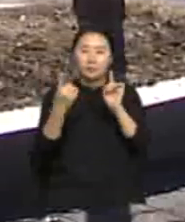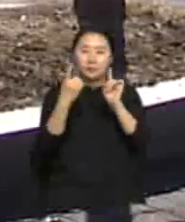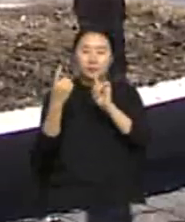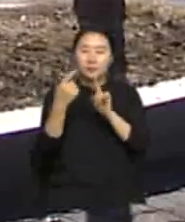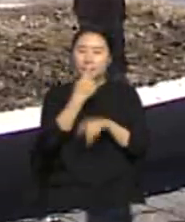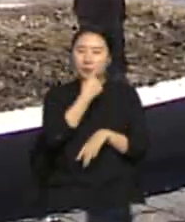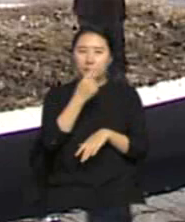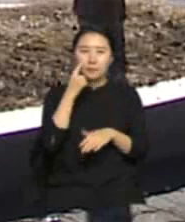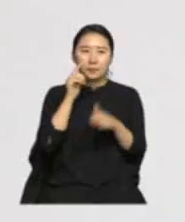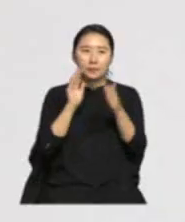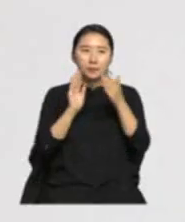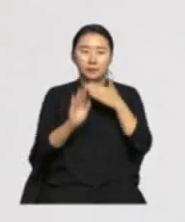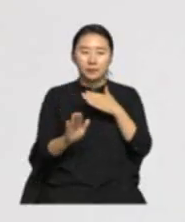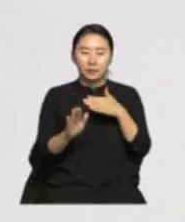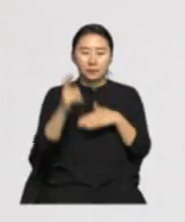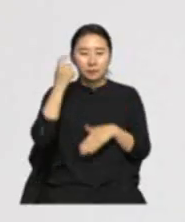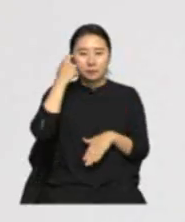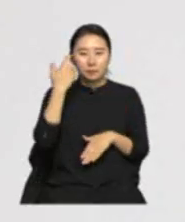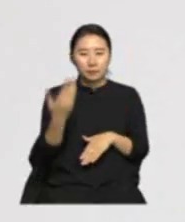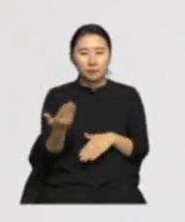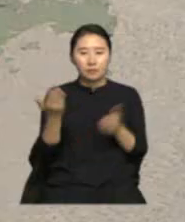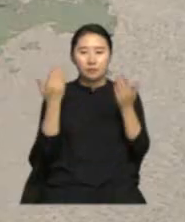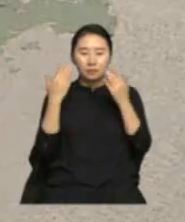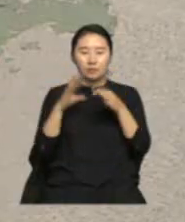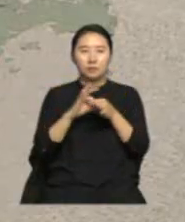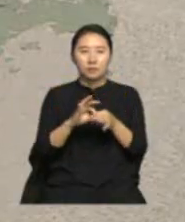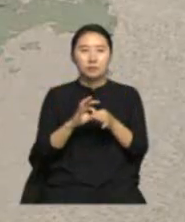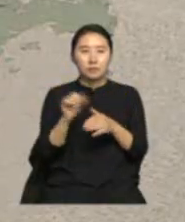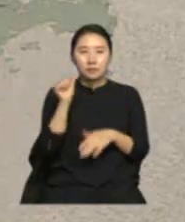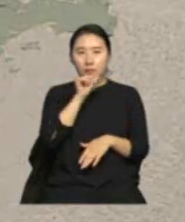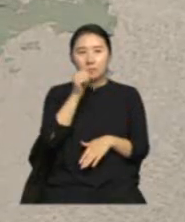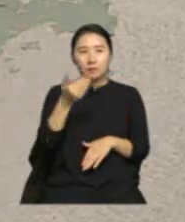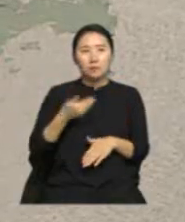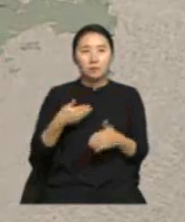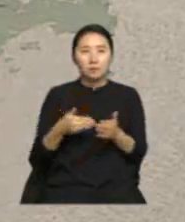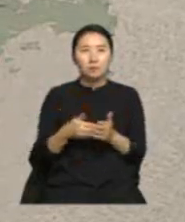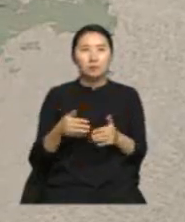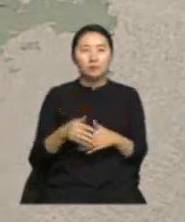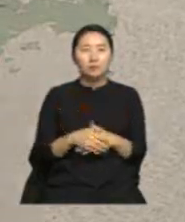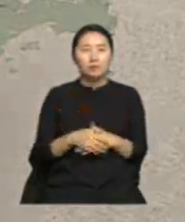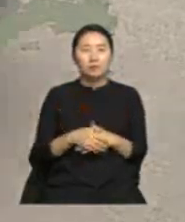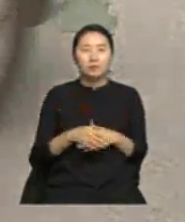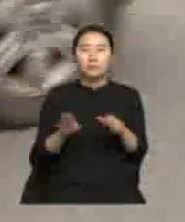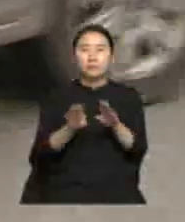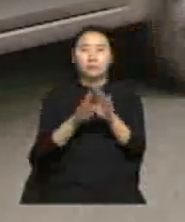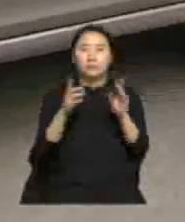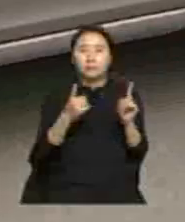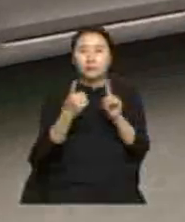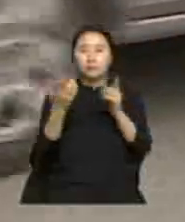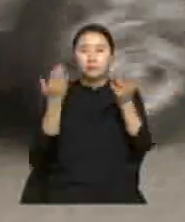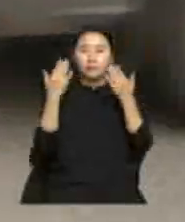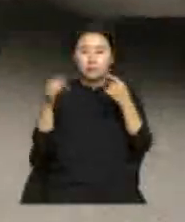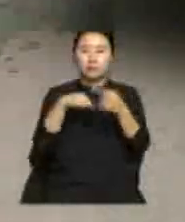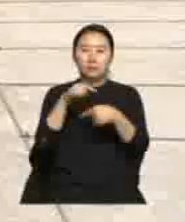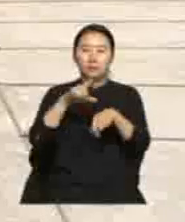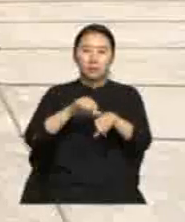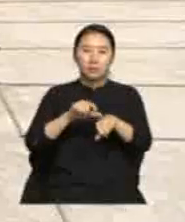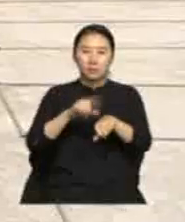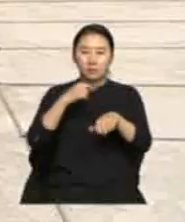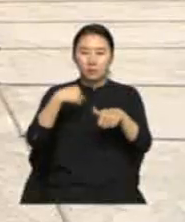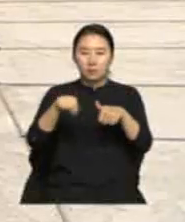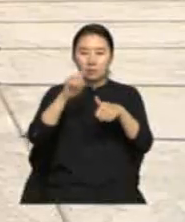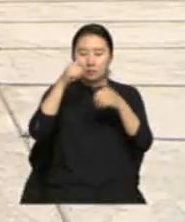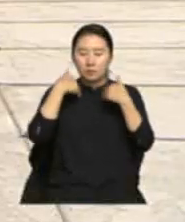대상인지 여부를 확인하고 문의 사항의 경우 학교를 통해 안내받을 수 있습니다. 개방 대상 학교와 운영 시간은